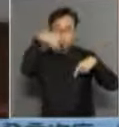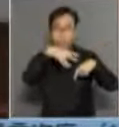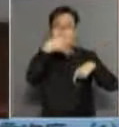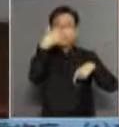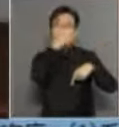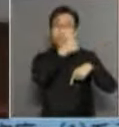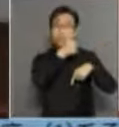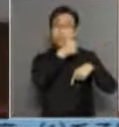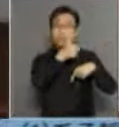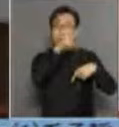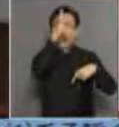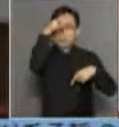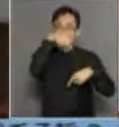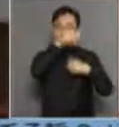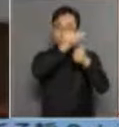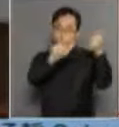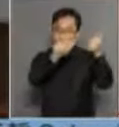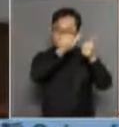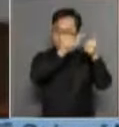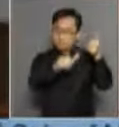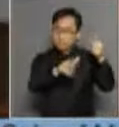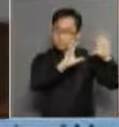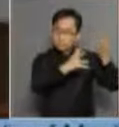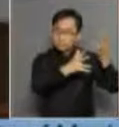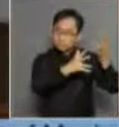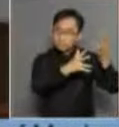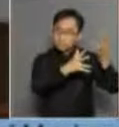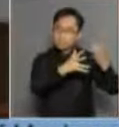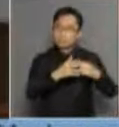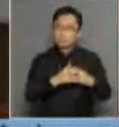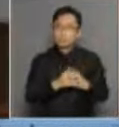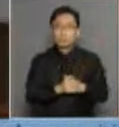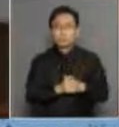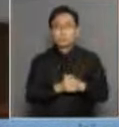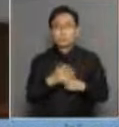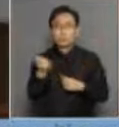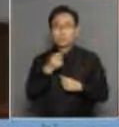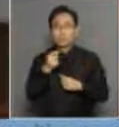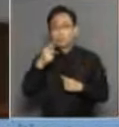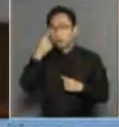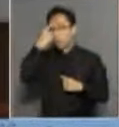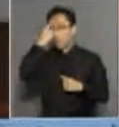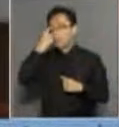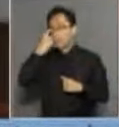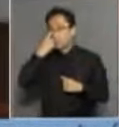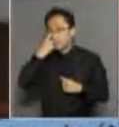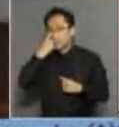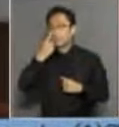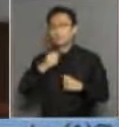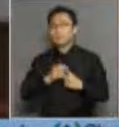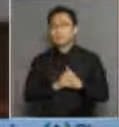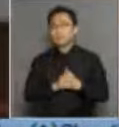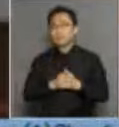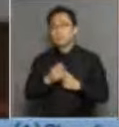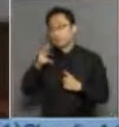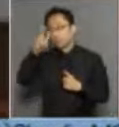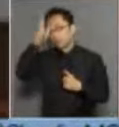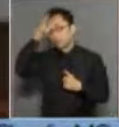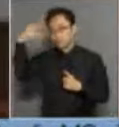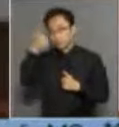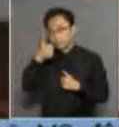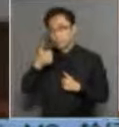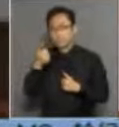政会议，同埋以梁振英为首嘅呢个所谓特区政府呢？系